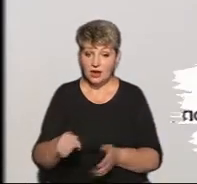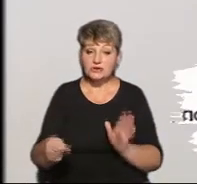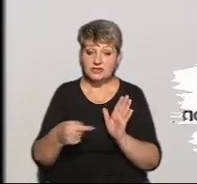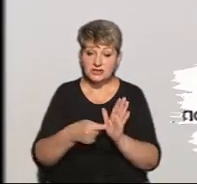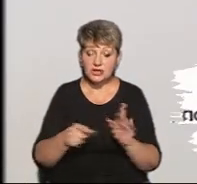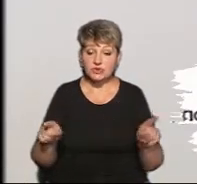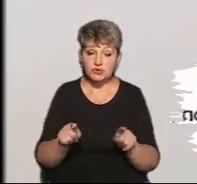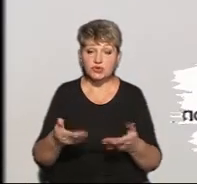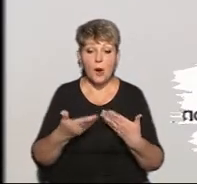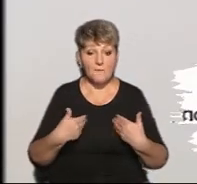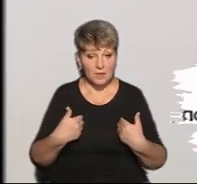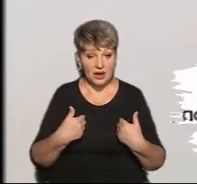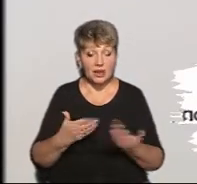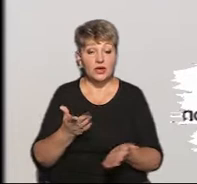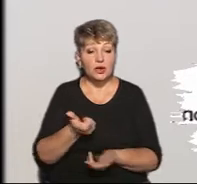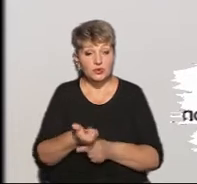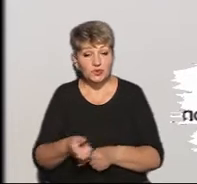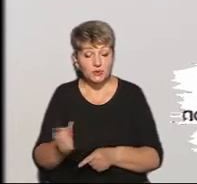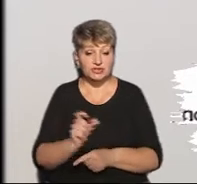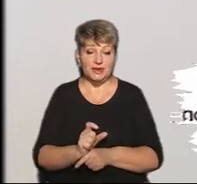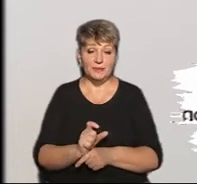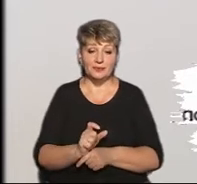що ми дуже,